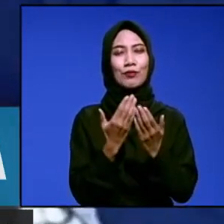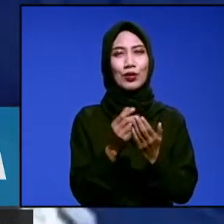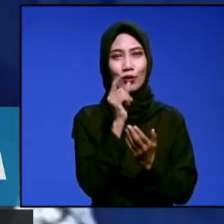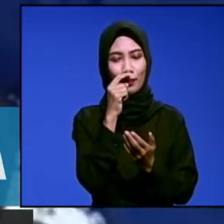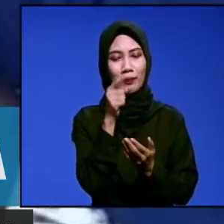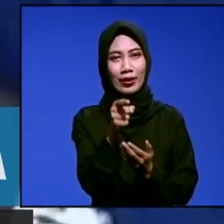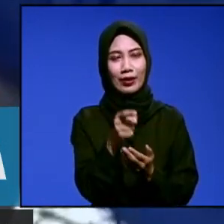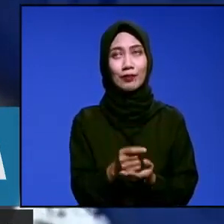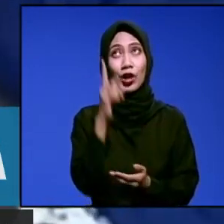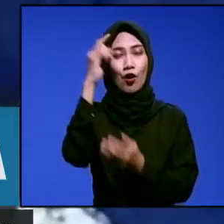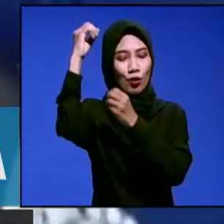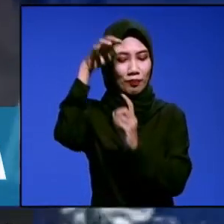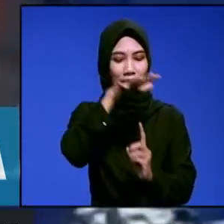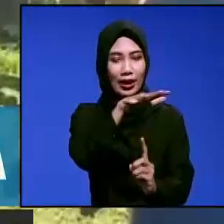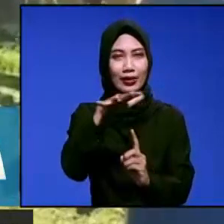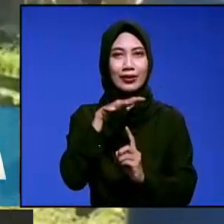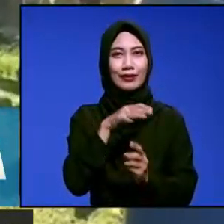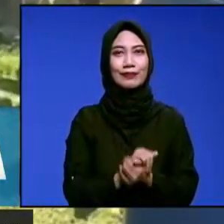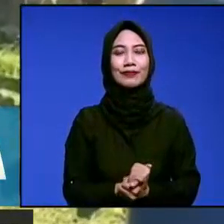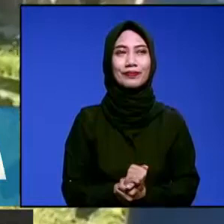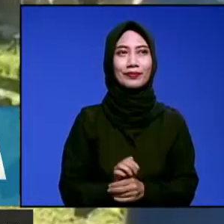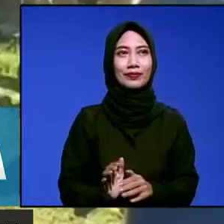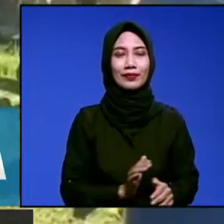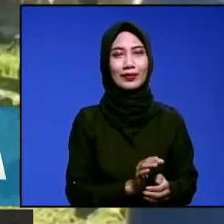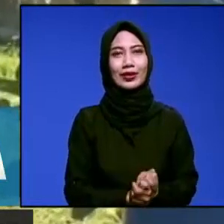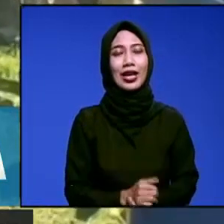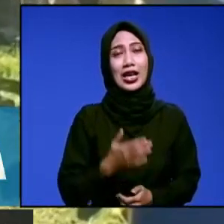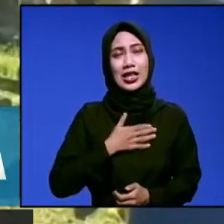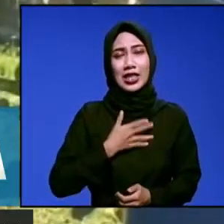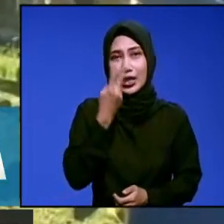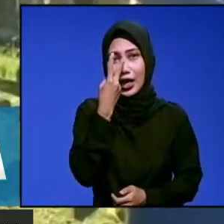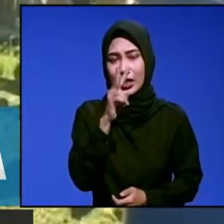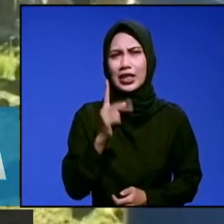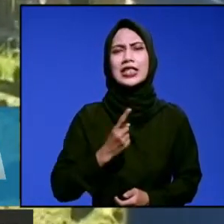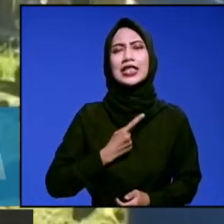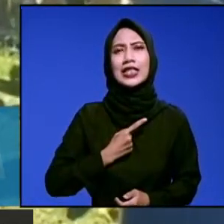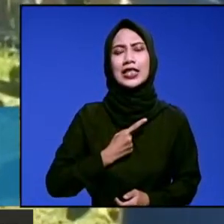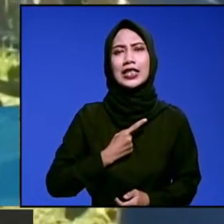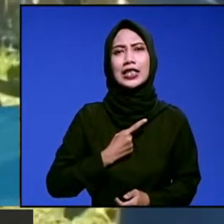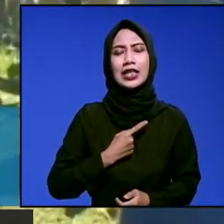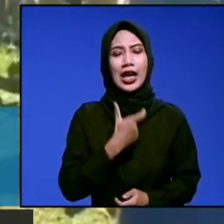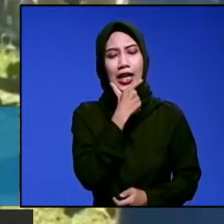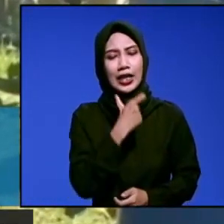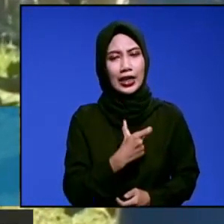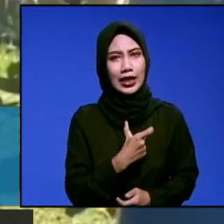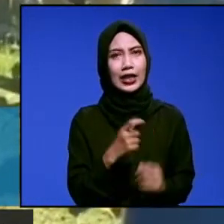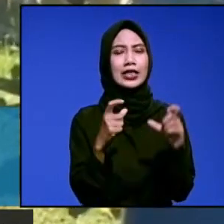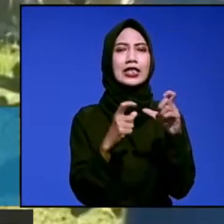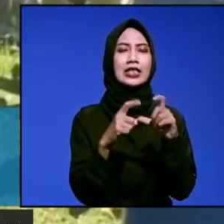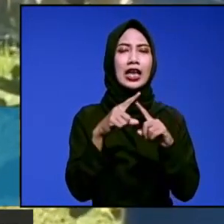etaremah online dengan wa taala tapi kalau langsung kondisinya ternyata beliau